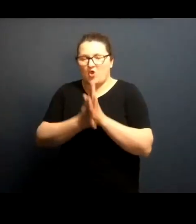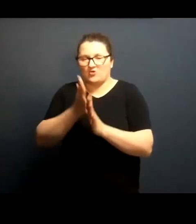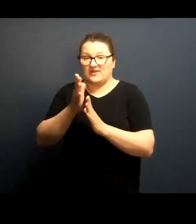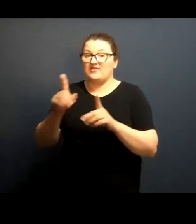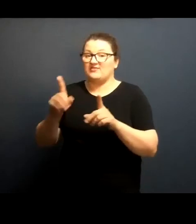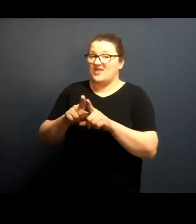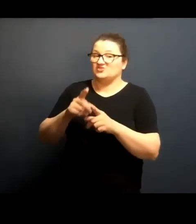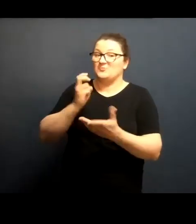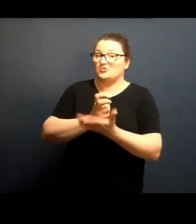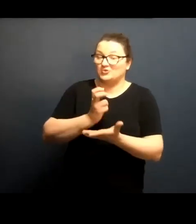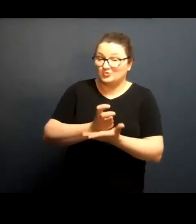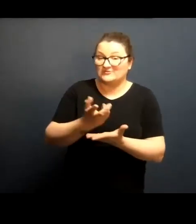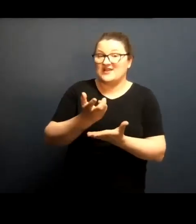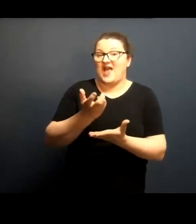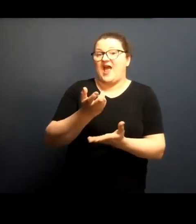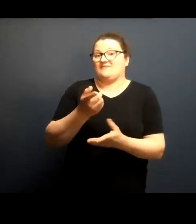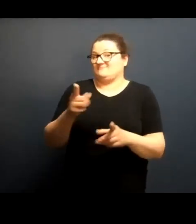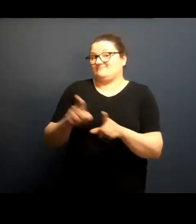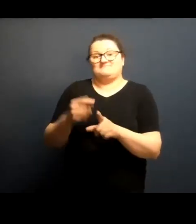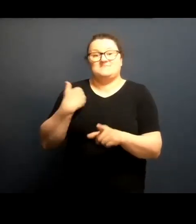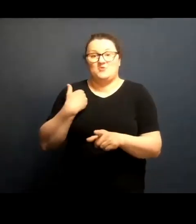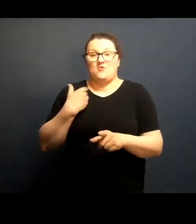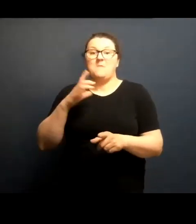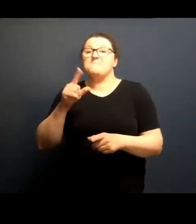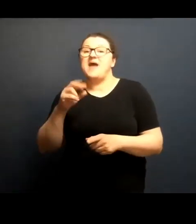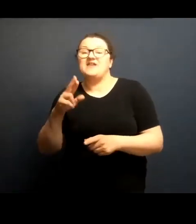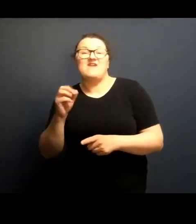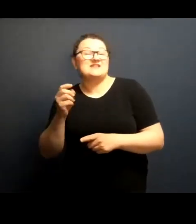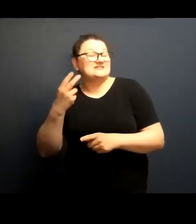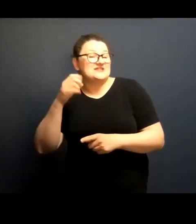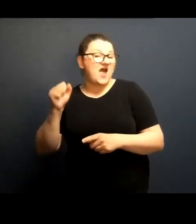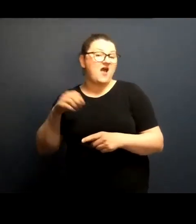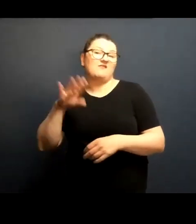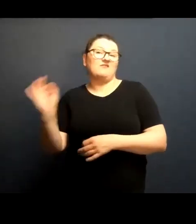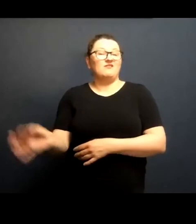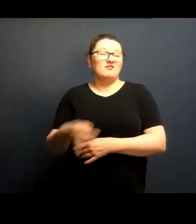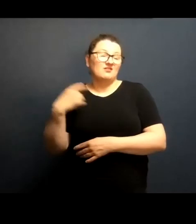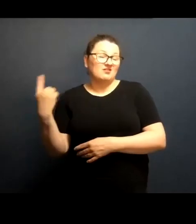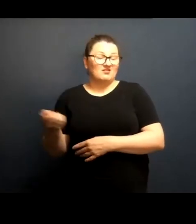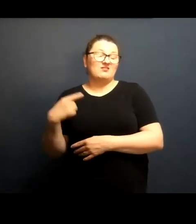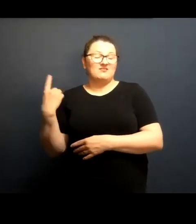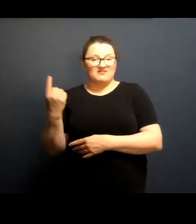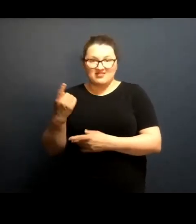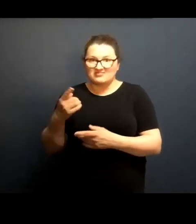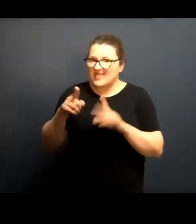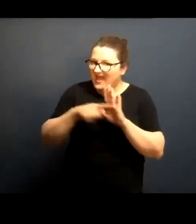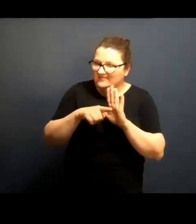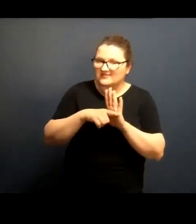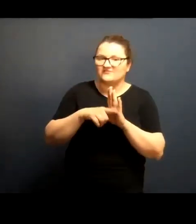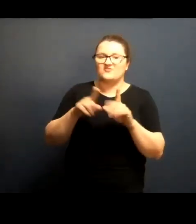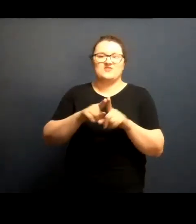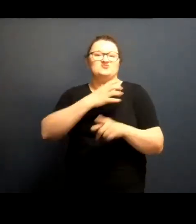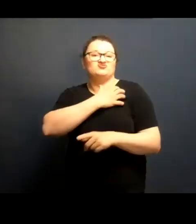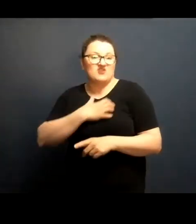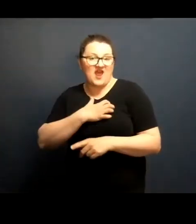Prostytucja też tam zaistniała, perwersja, którą uznały za negatywne, grzech obok orgii, przemoc.